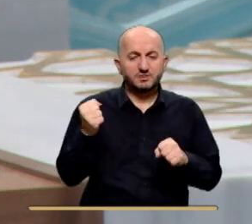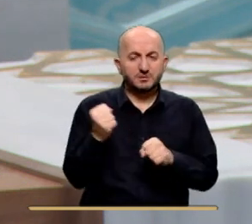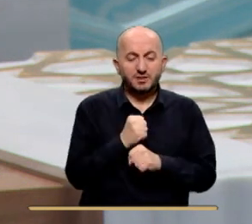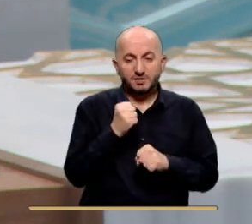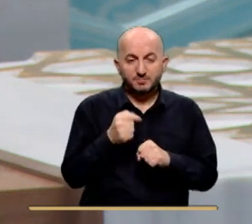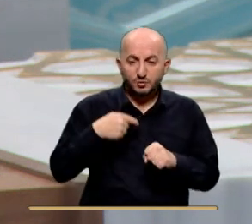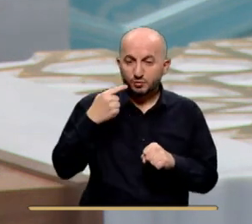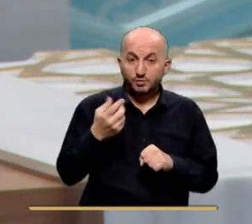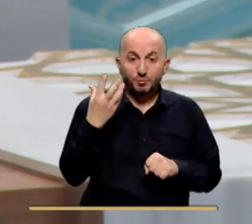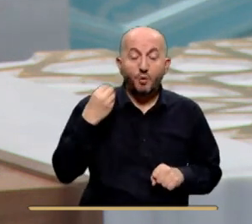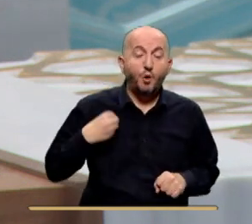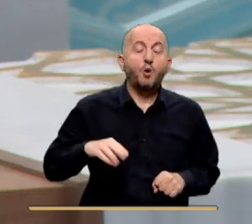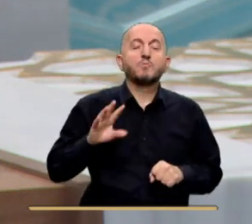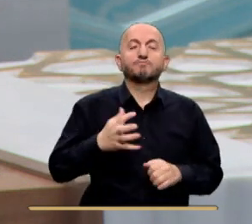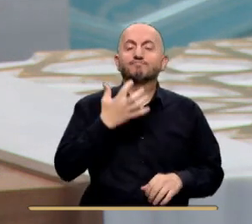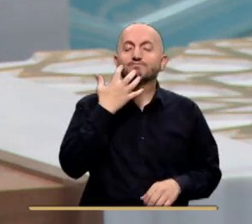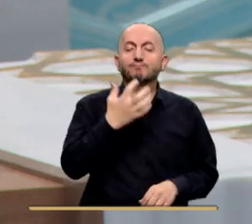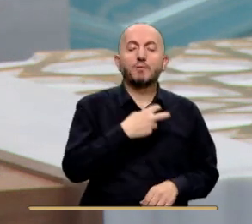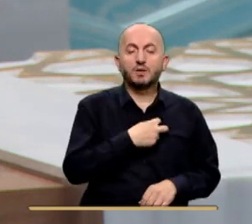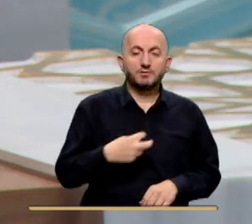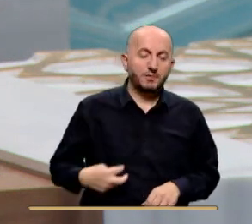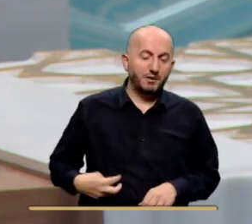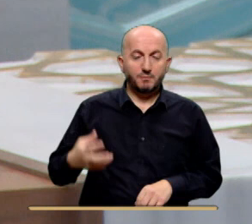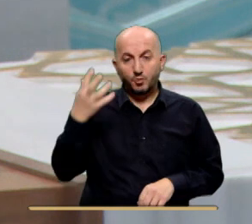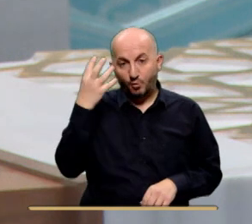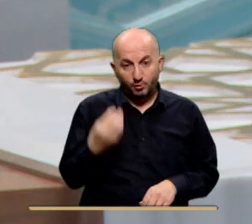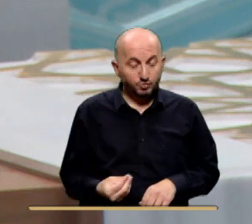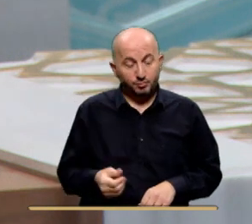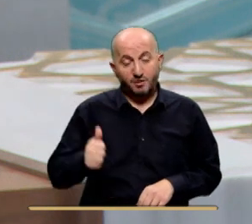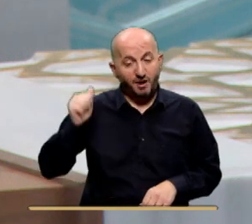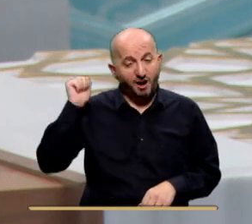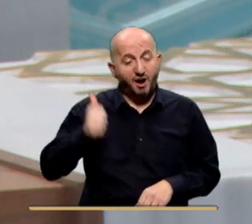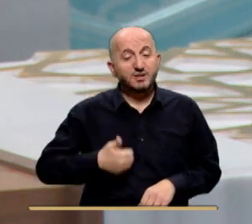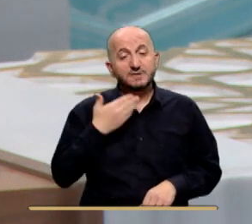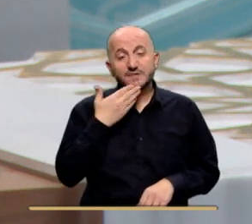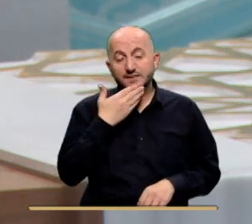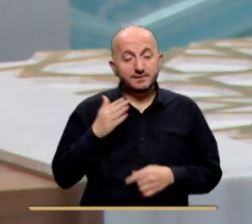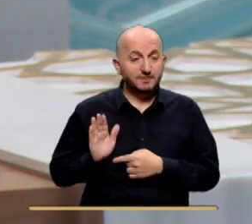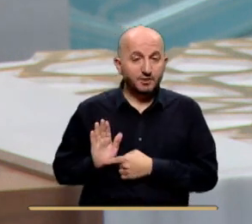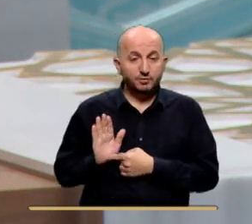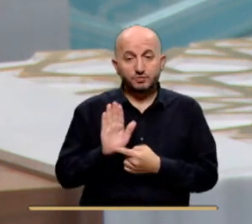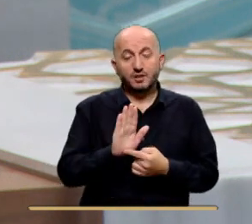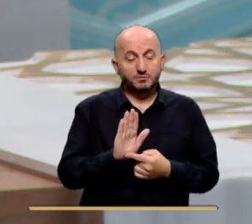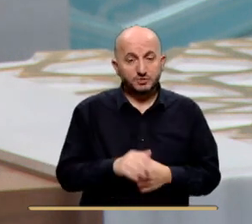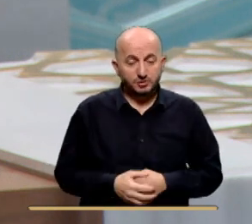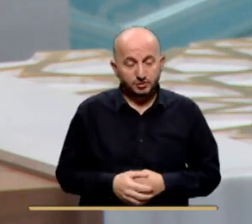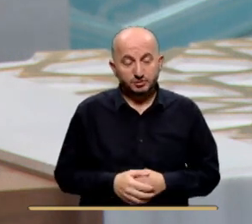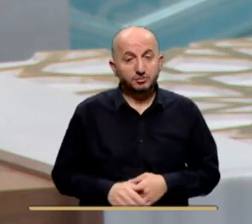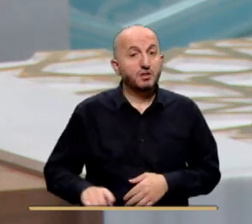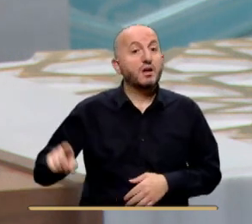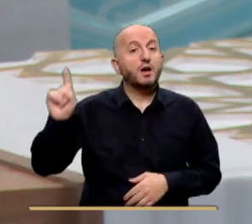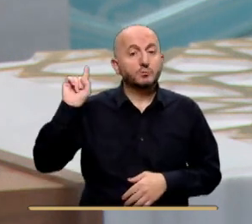üslupta olmamıştır. Rahmet peygamberi olduğunu her fırsatta göstermiş. Hatta Cenab-ı